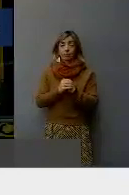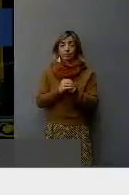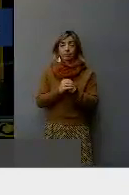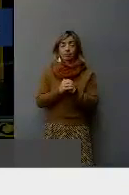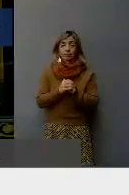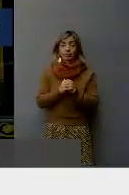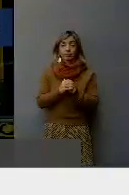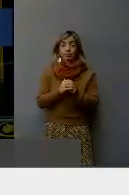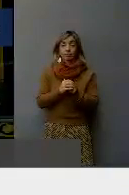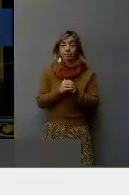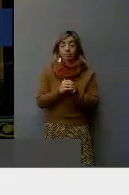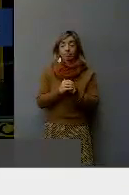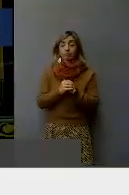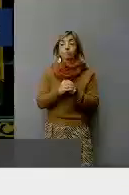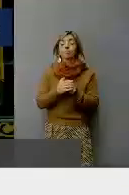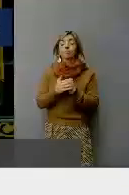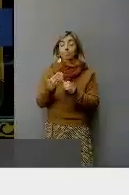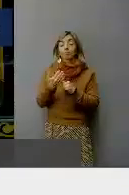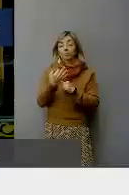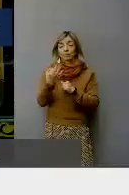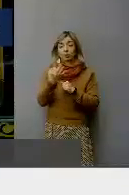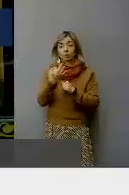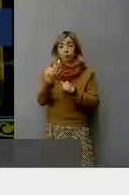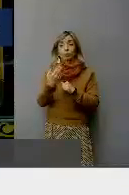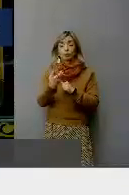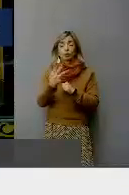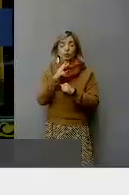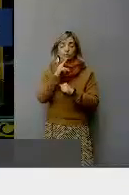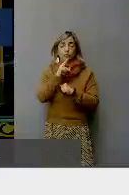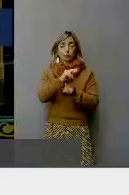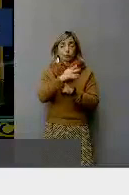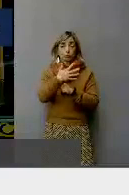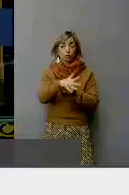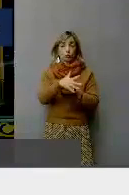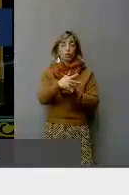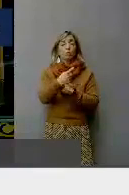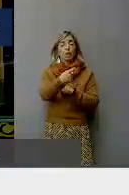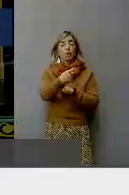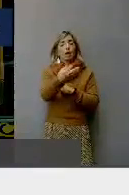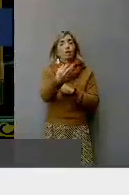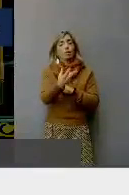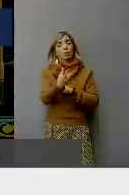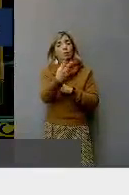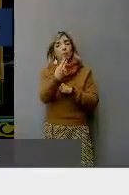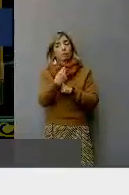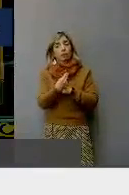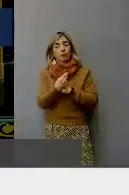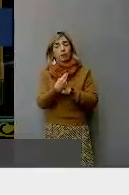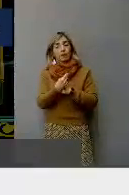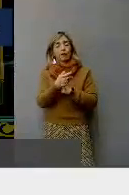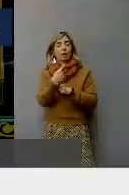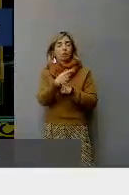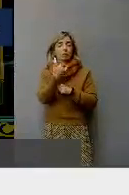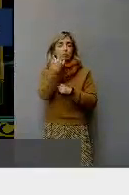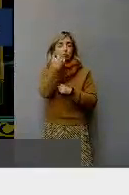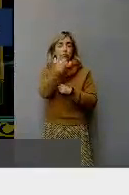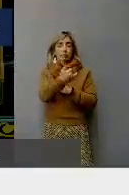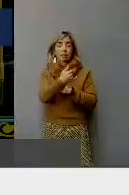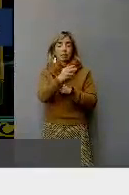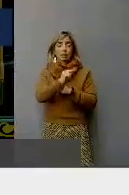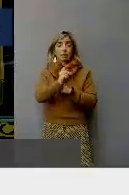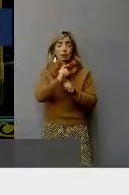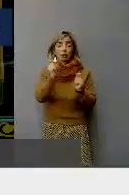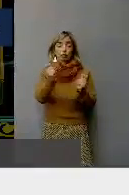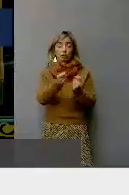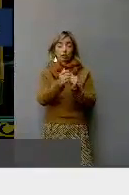niente io non l'ho detto vice presidente grillo ha fatto bene lei quindi avete già chiarito spettro con la segreteria generale consigliere